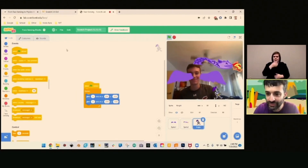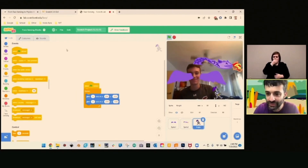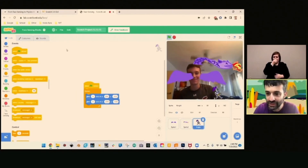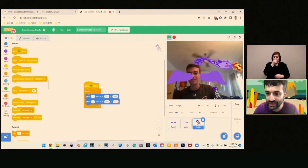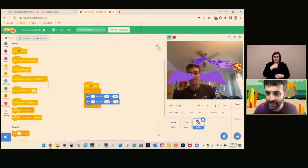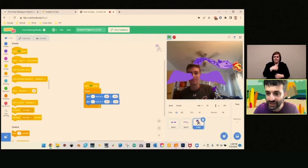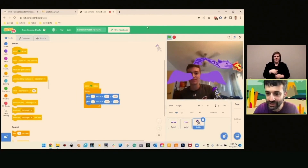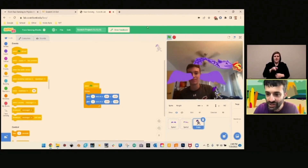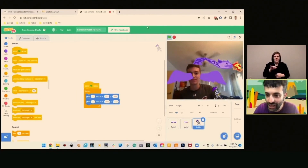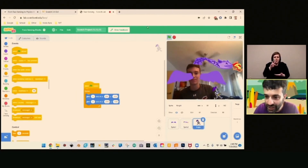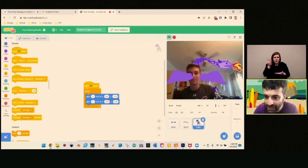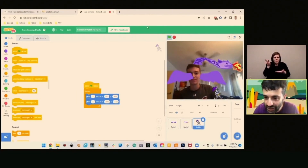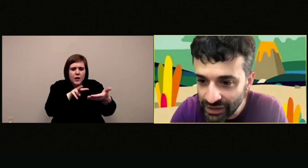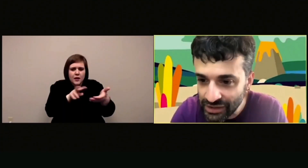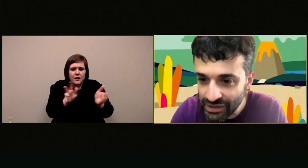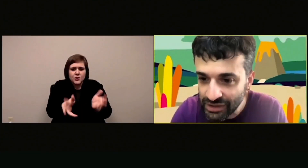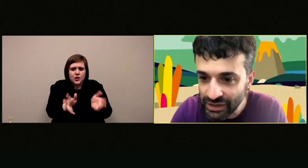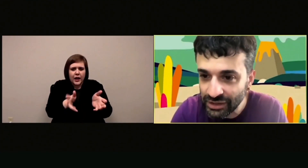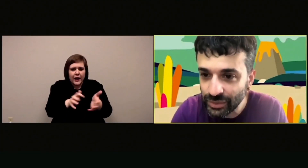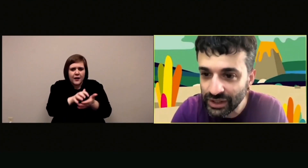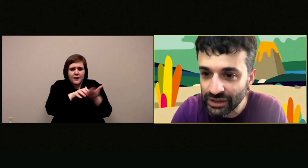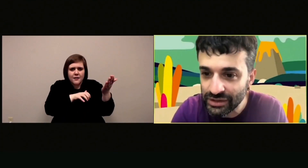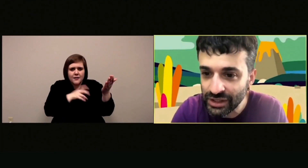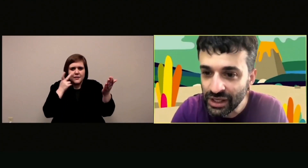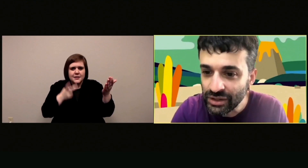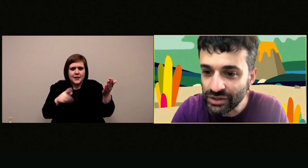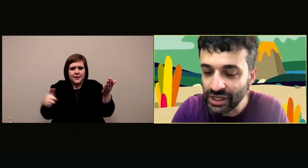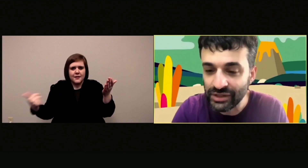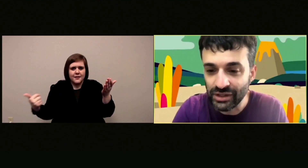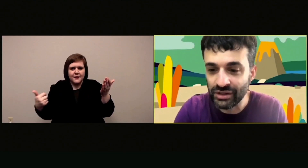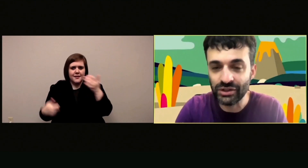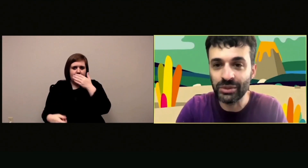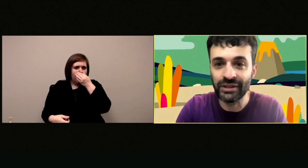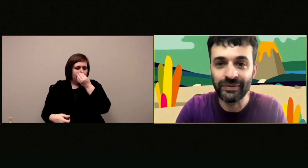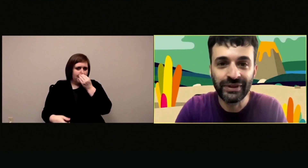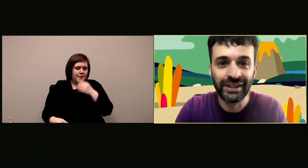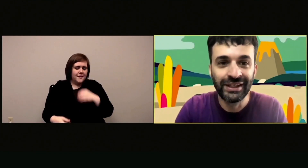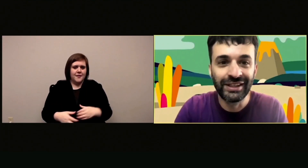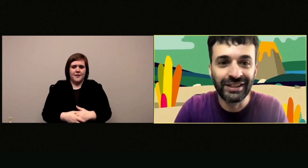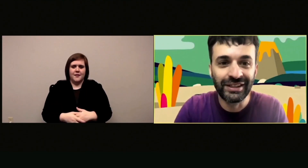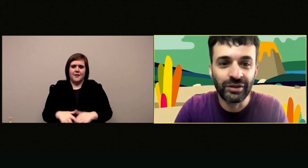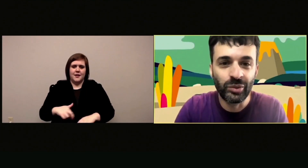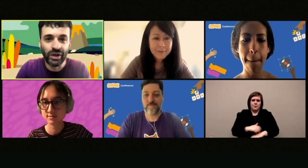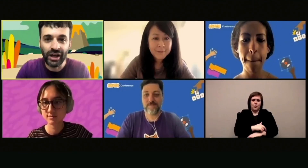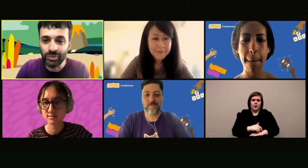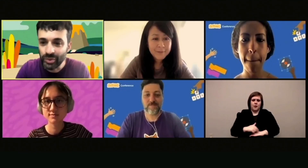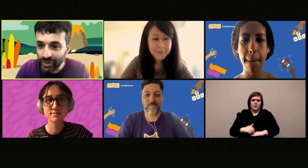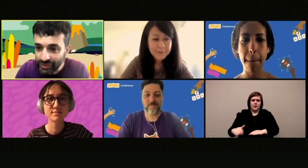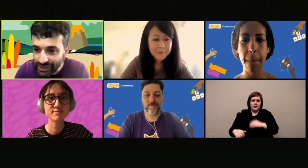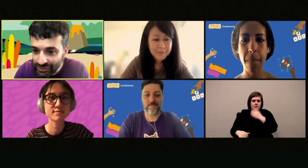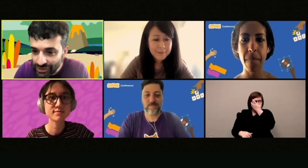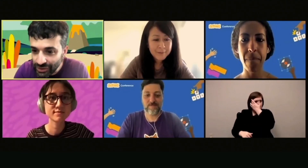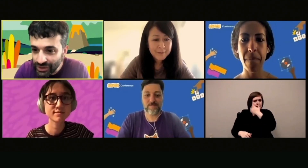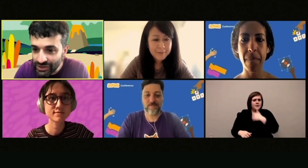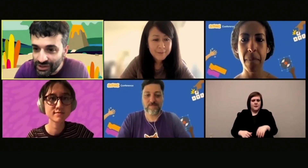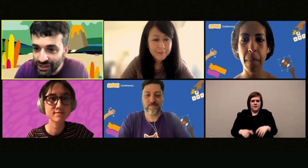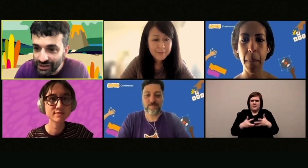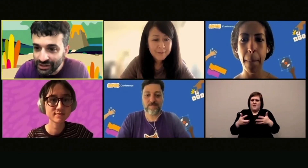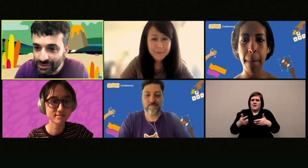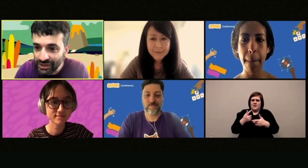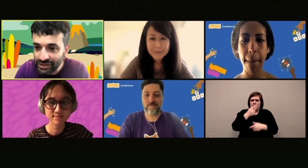questo cavaliere no è molto espressivo questo cioè è molto carino sto